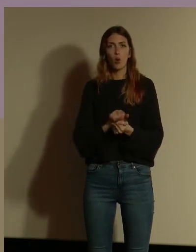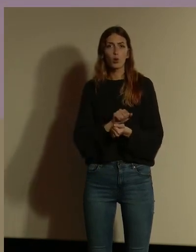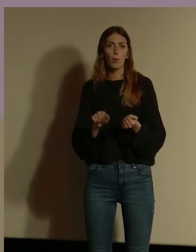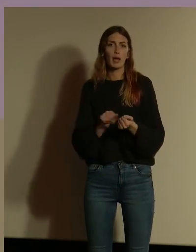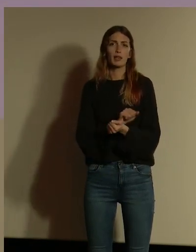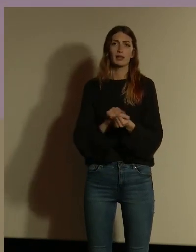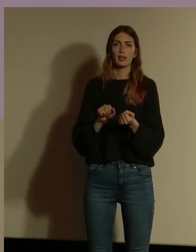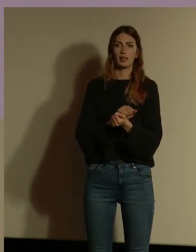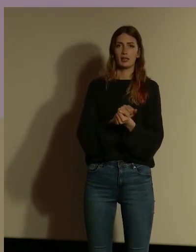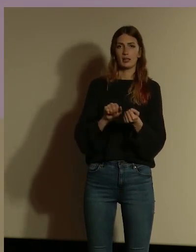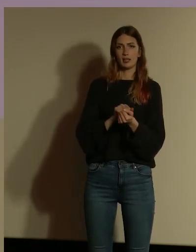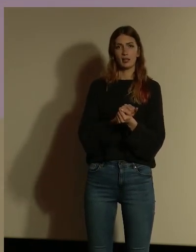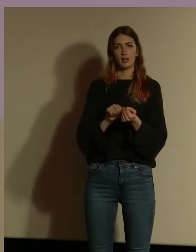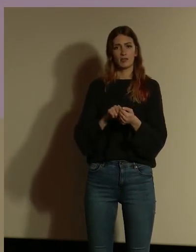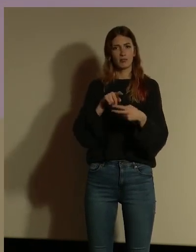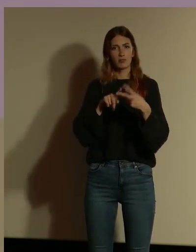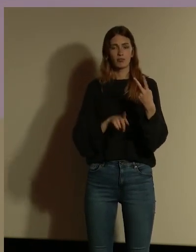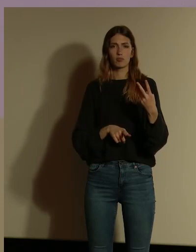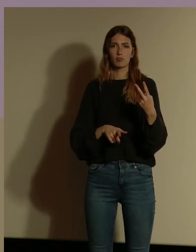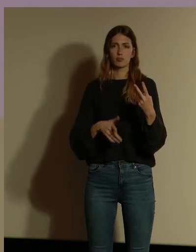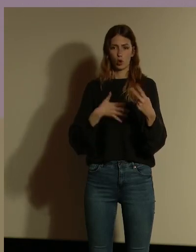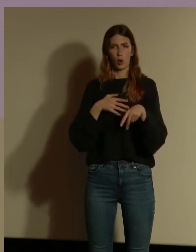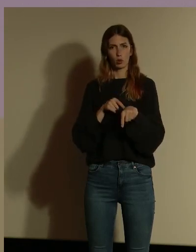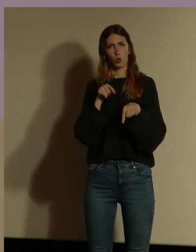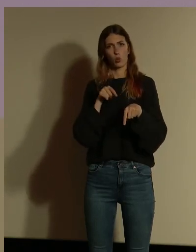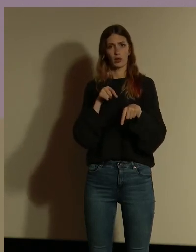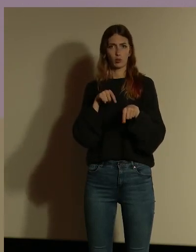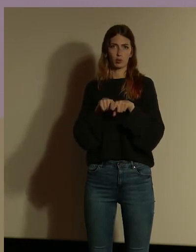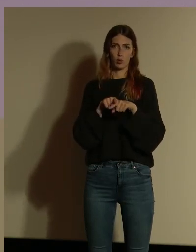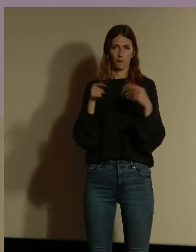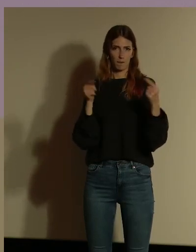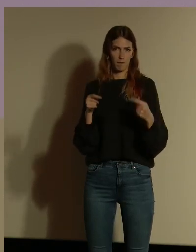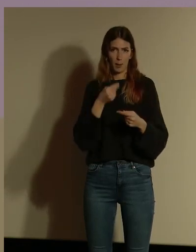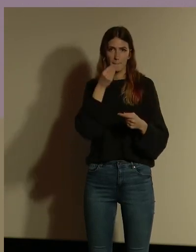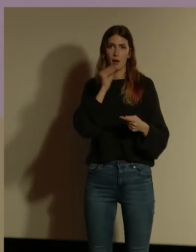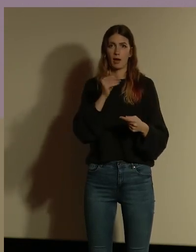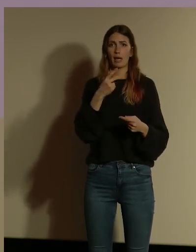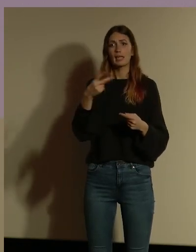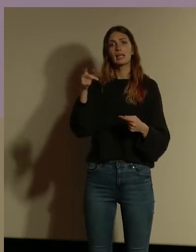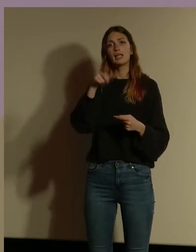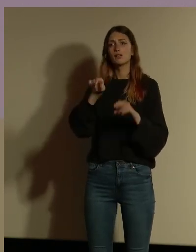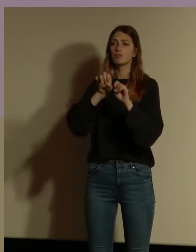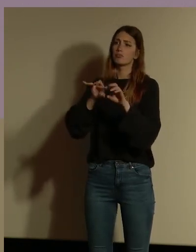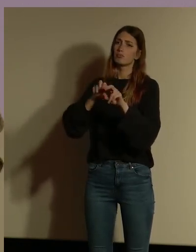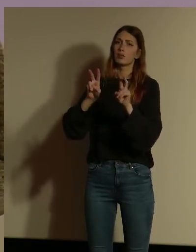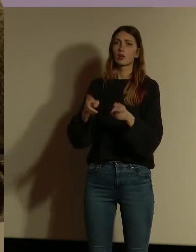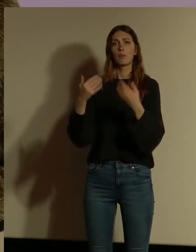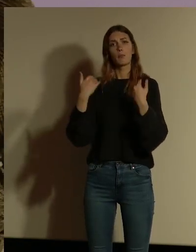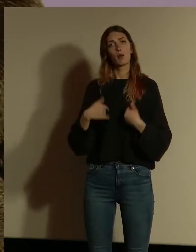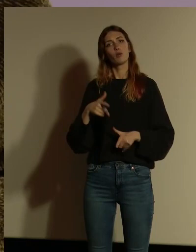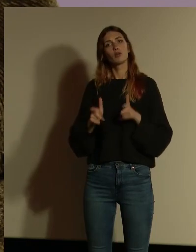dokumentid vastaks paremini meie tunnetuslikule soole. Ja räägime teistele inimestele ka, et kes me tegelikult